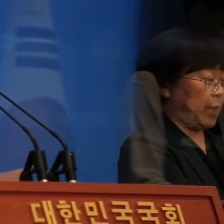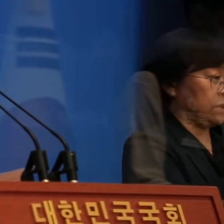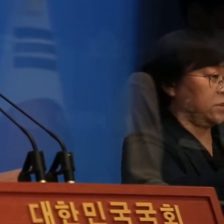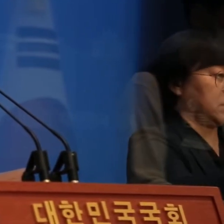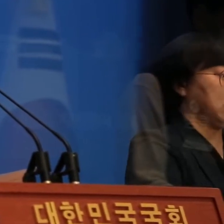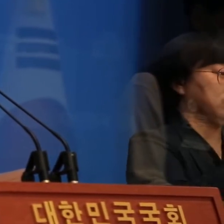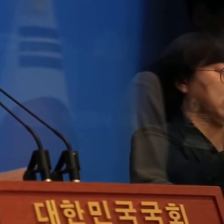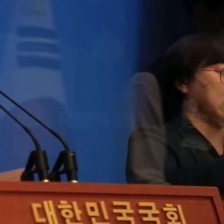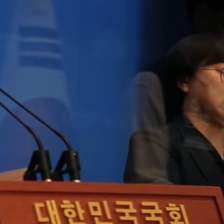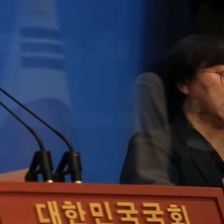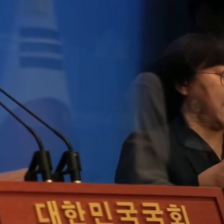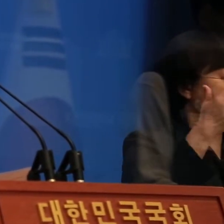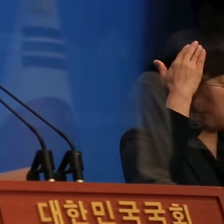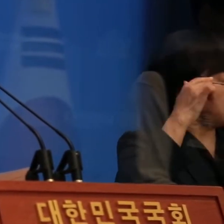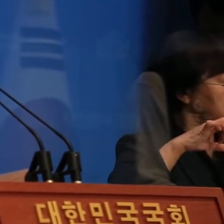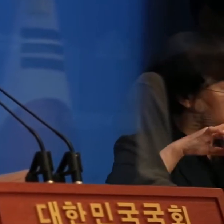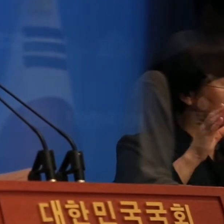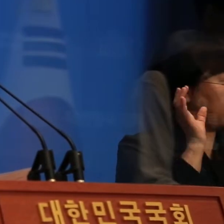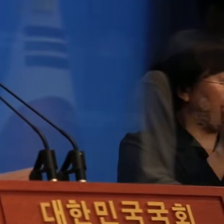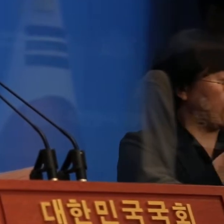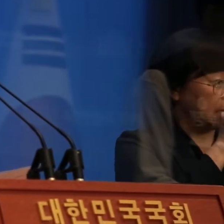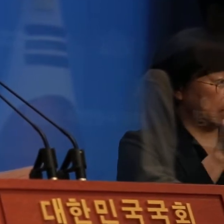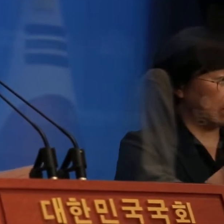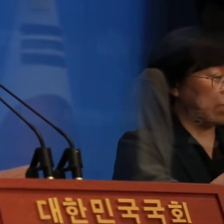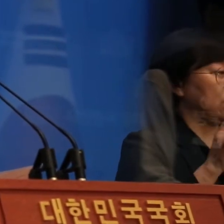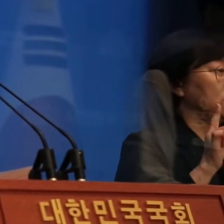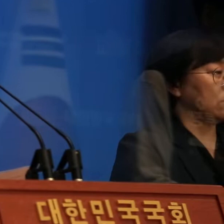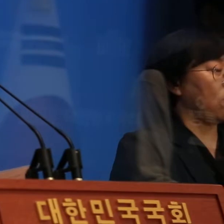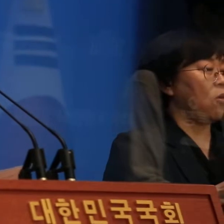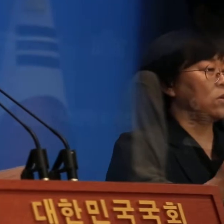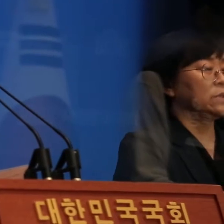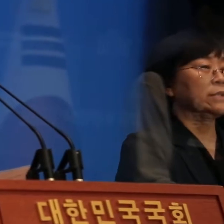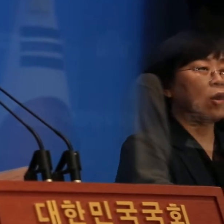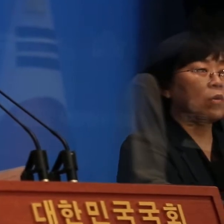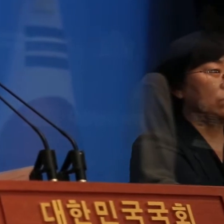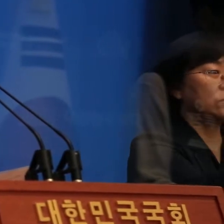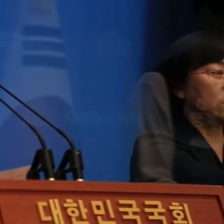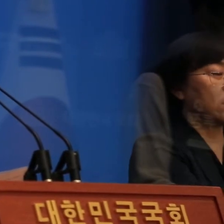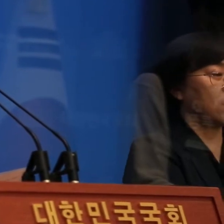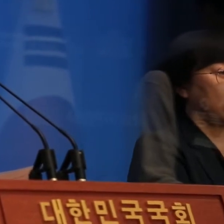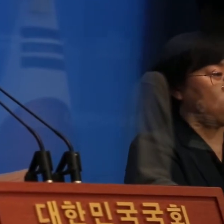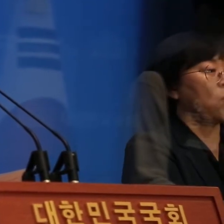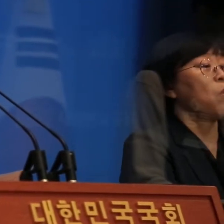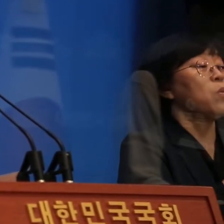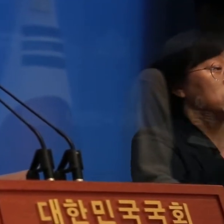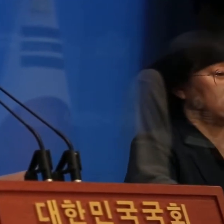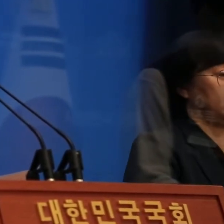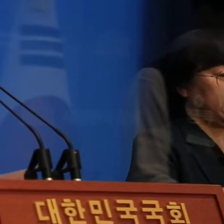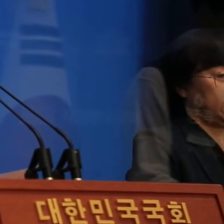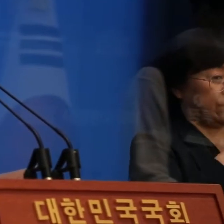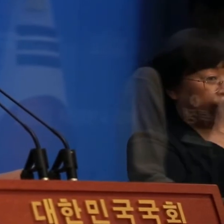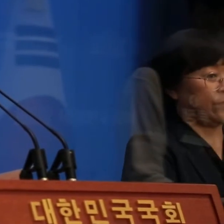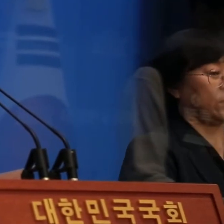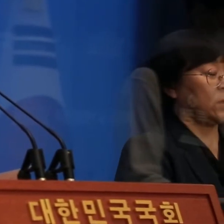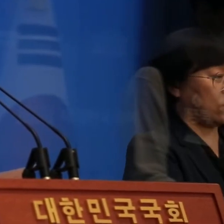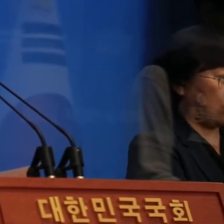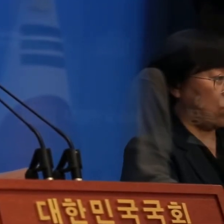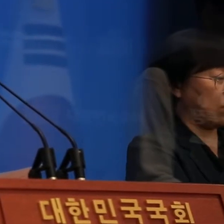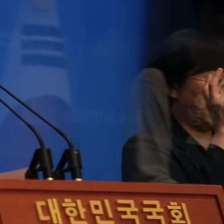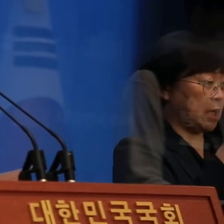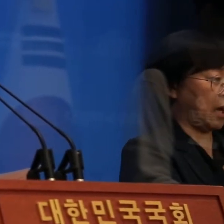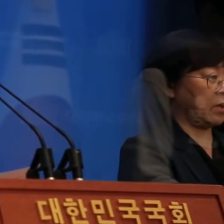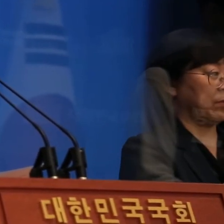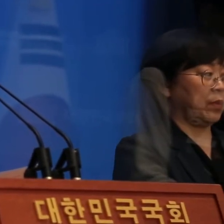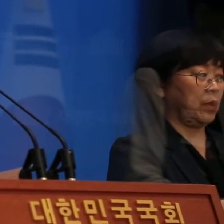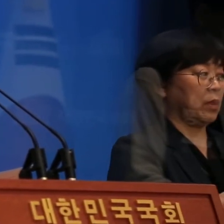분야의 한전위탁으로 운영되는 도서전력을 재공공화해야 합니다. 공기업 체계로